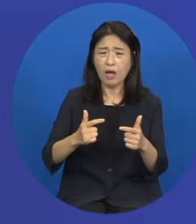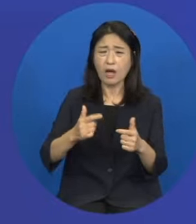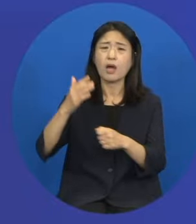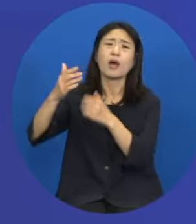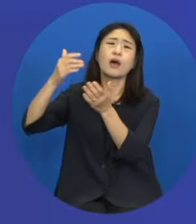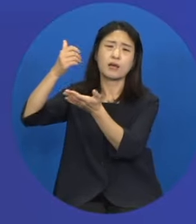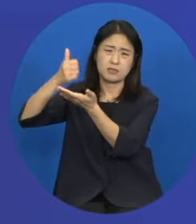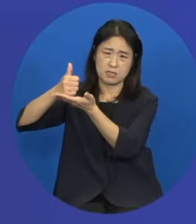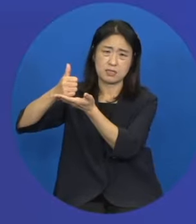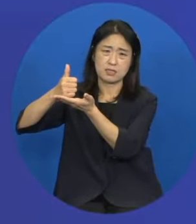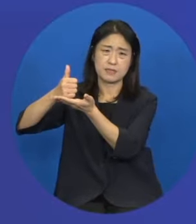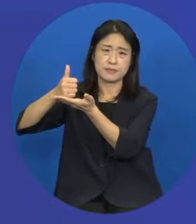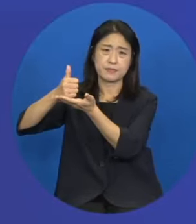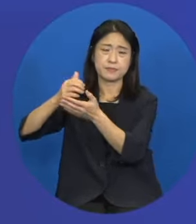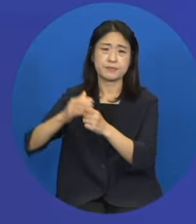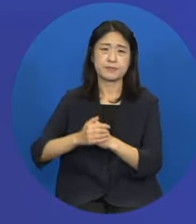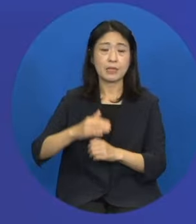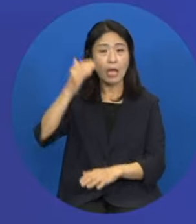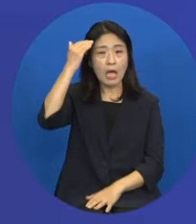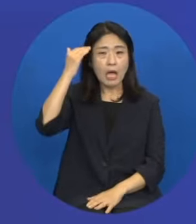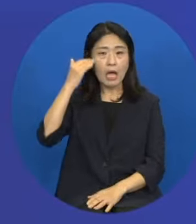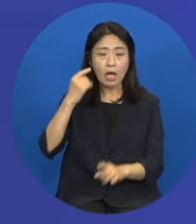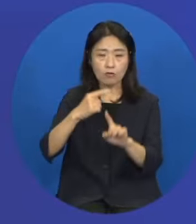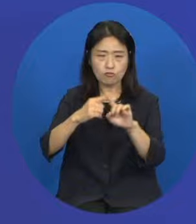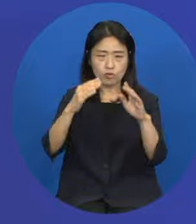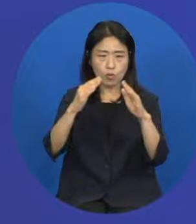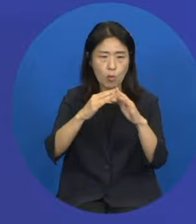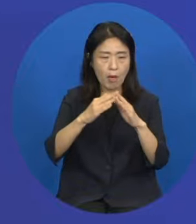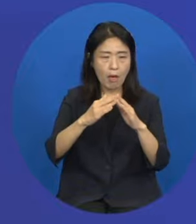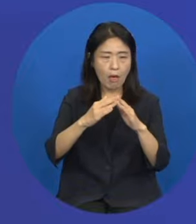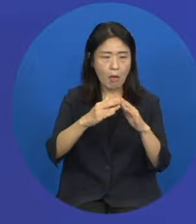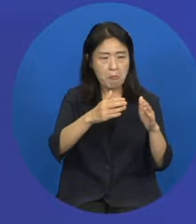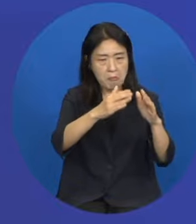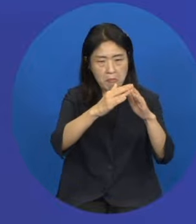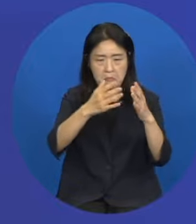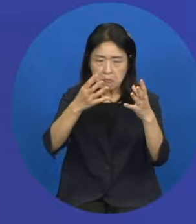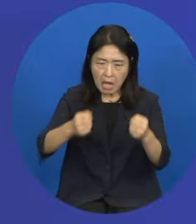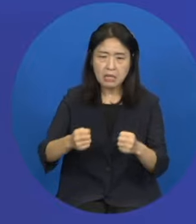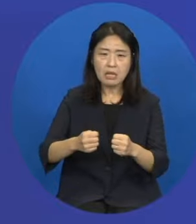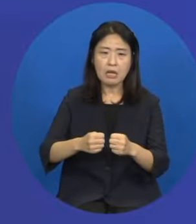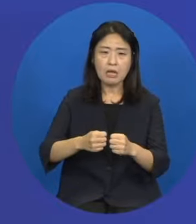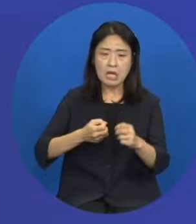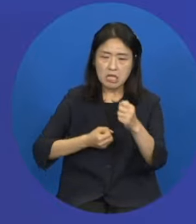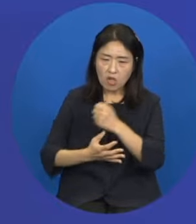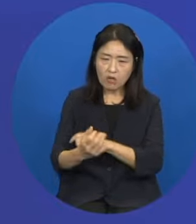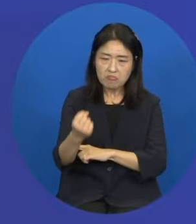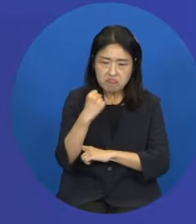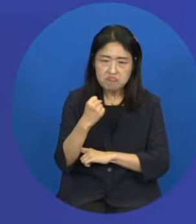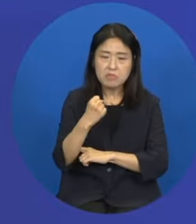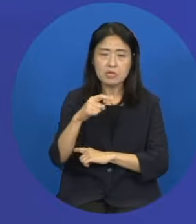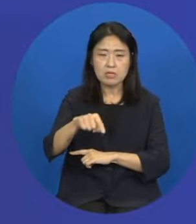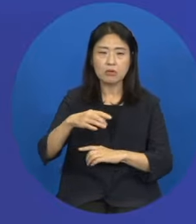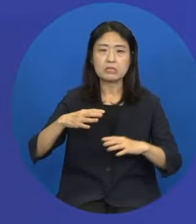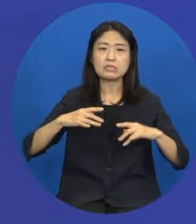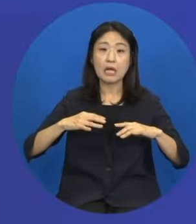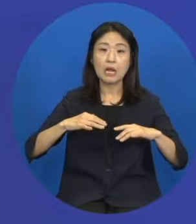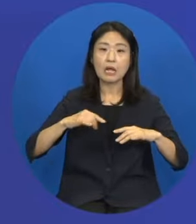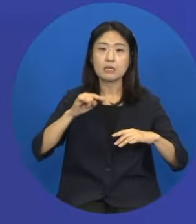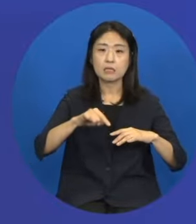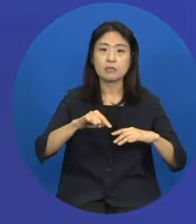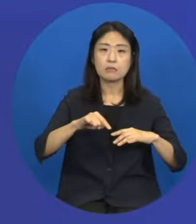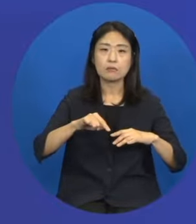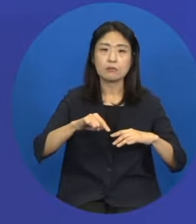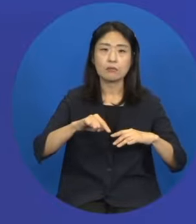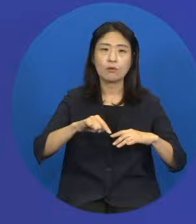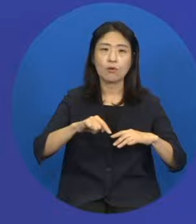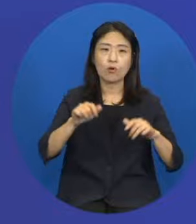한국교회가 이렇게 숫자가 많다, 이렇게 영향력이 세다, 많다를 자랑하는 것은요, 우상숭배가 될 수 있는 거예요.